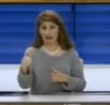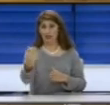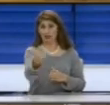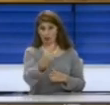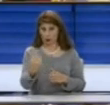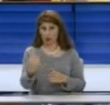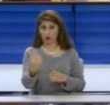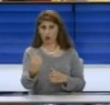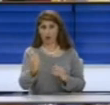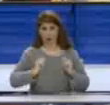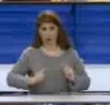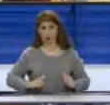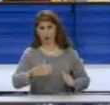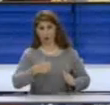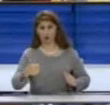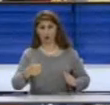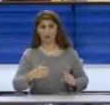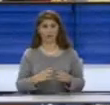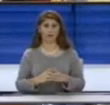είναι? Μόνο τους πλούσιους.